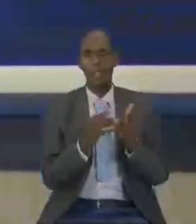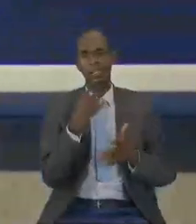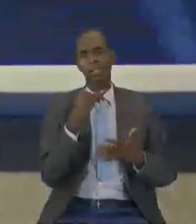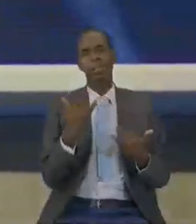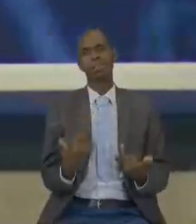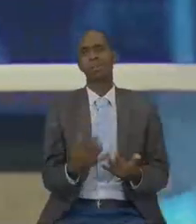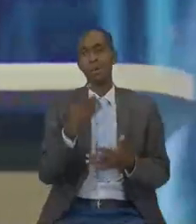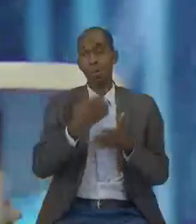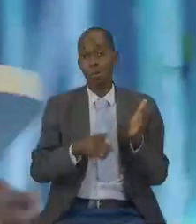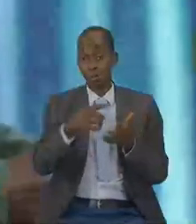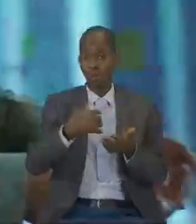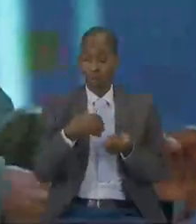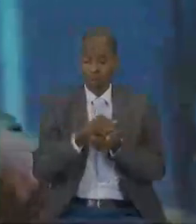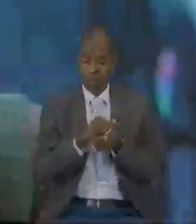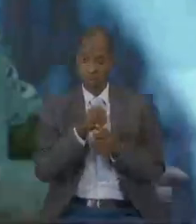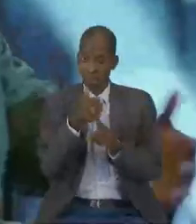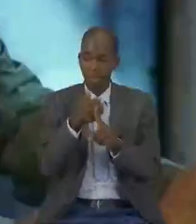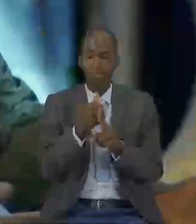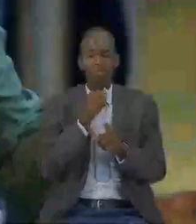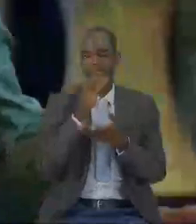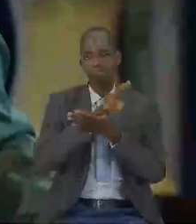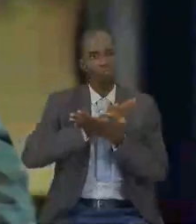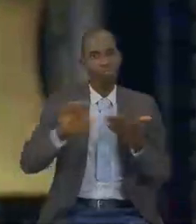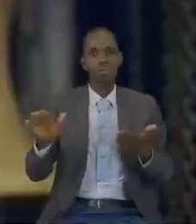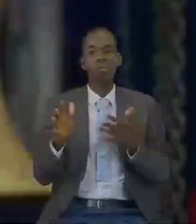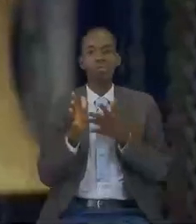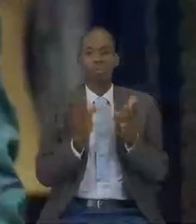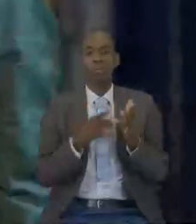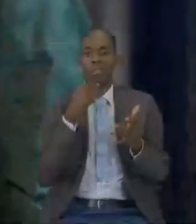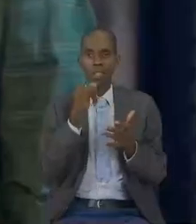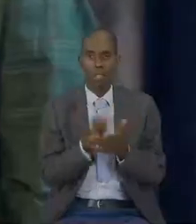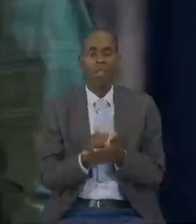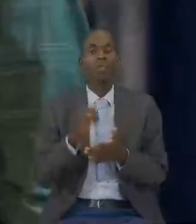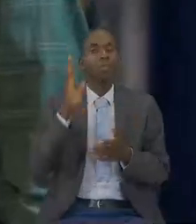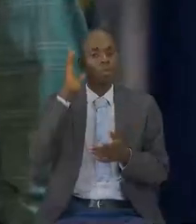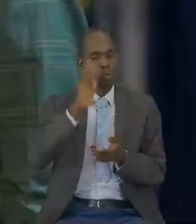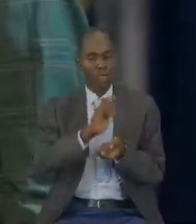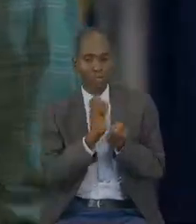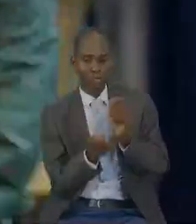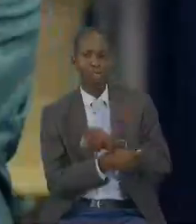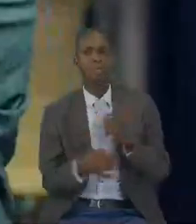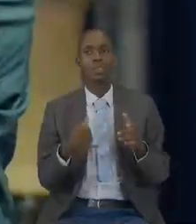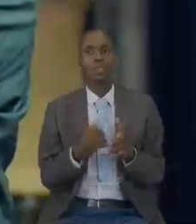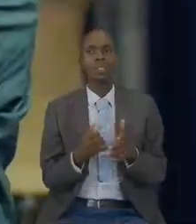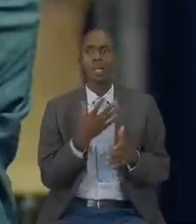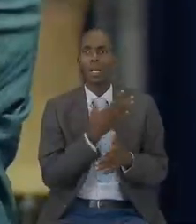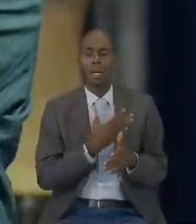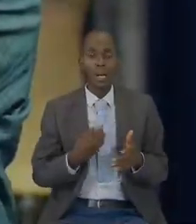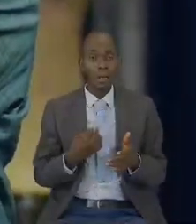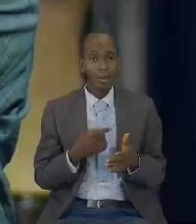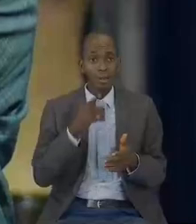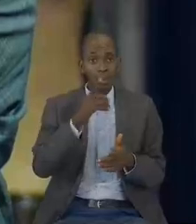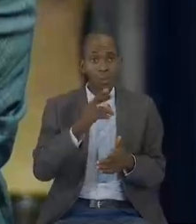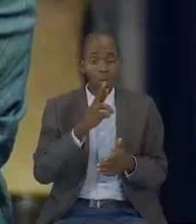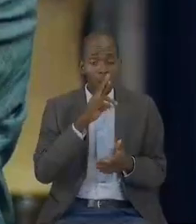dit, maintenant, ce que tu as fait, ce n'est pas suffisant. Ah, j'ai tourné une nouvelle page. Jésus regarde ça